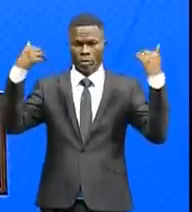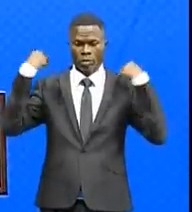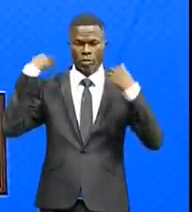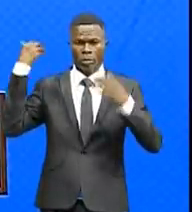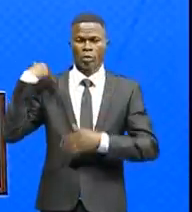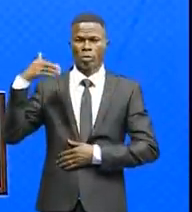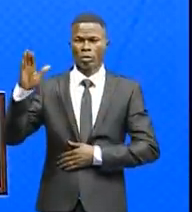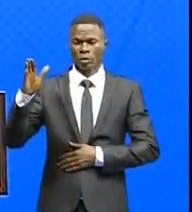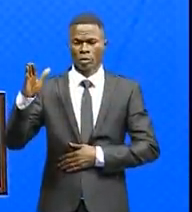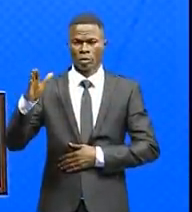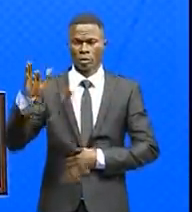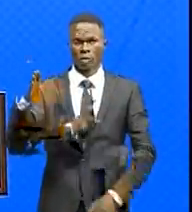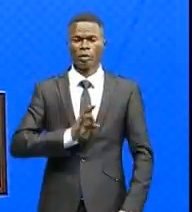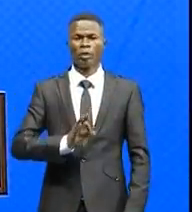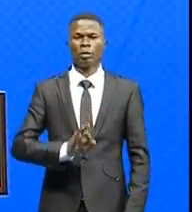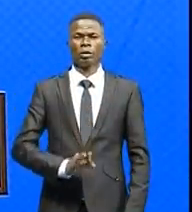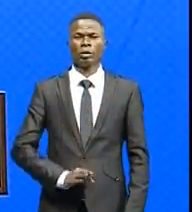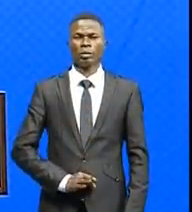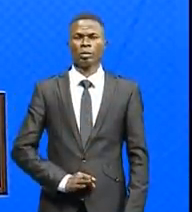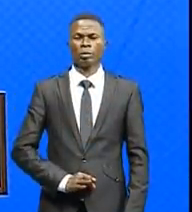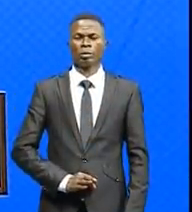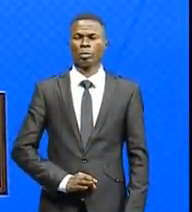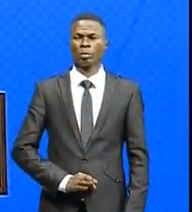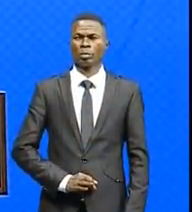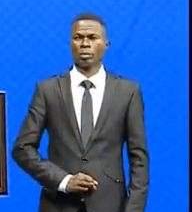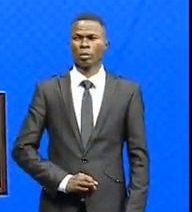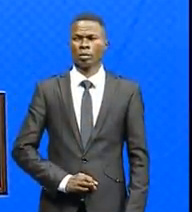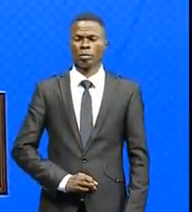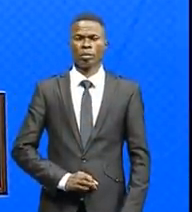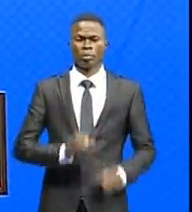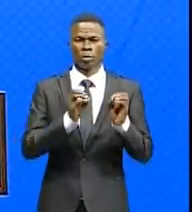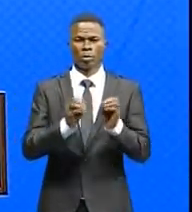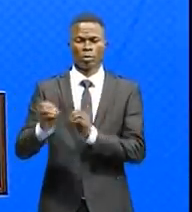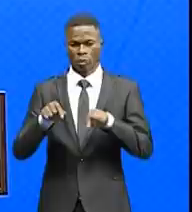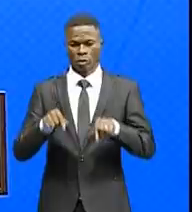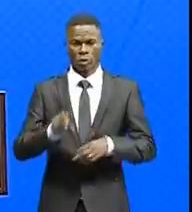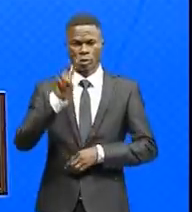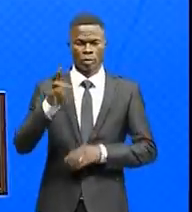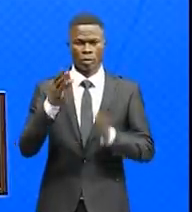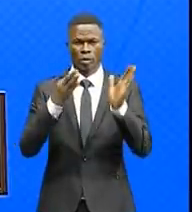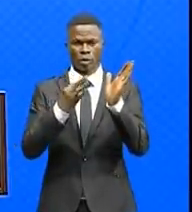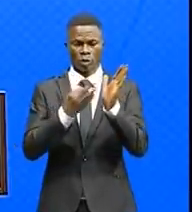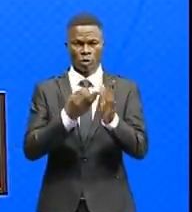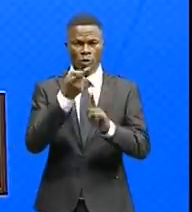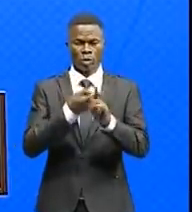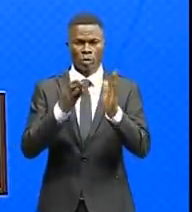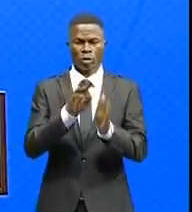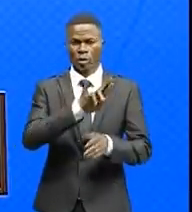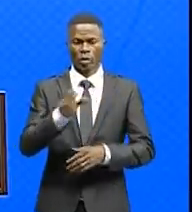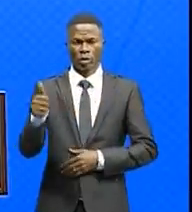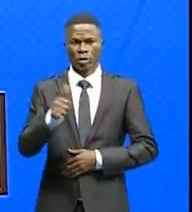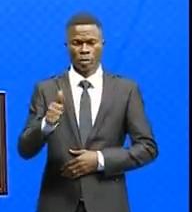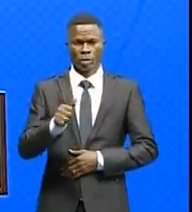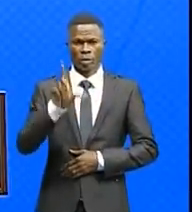l'État, Félix-Antoine Tshisekedi Tshilombo, a présidé ce vendredi 8 octobre 2021